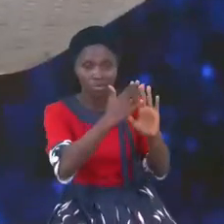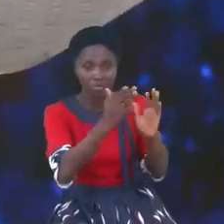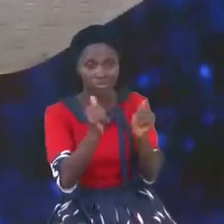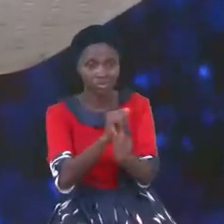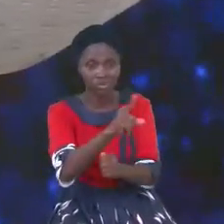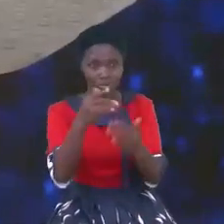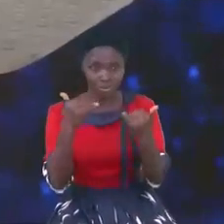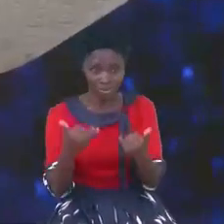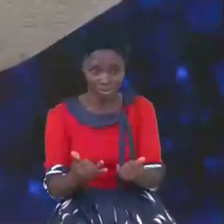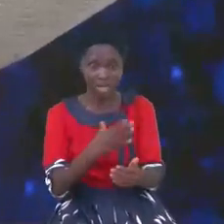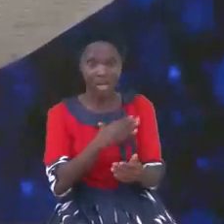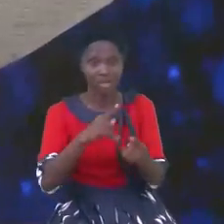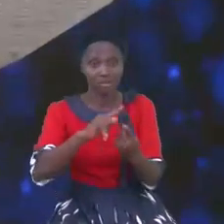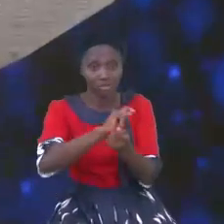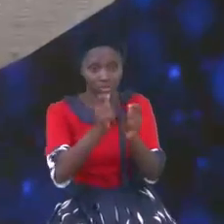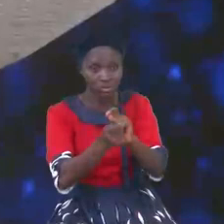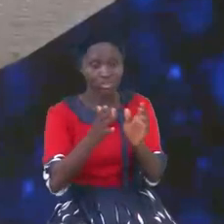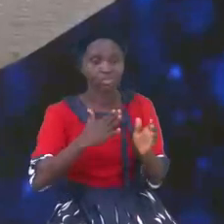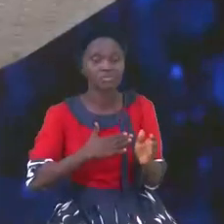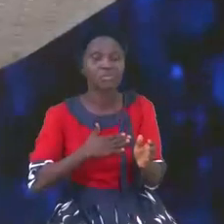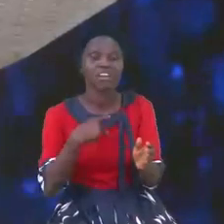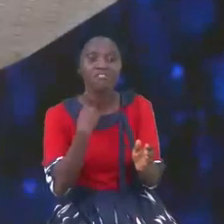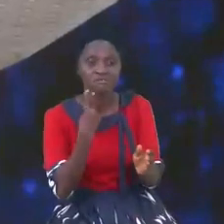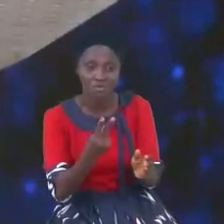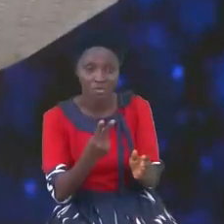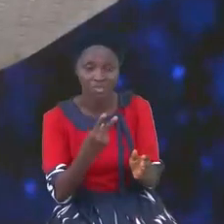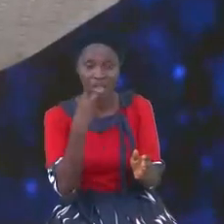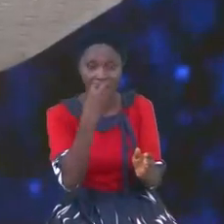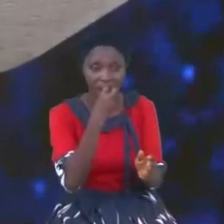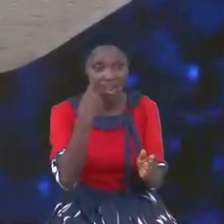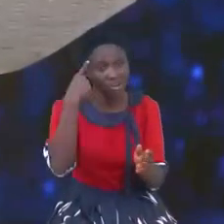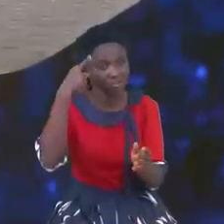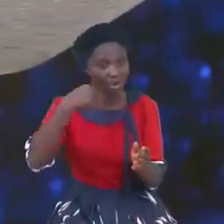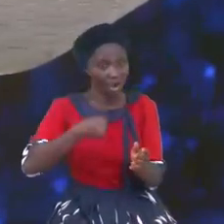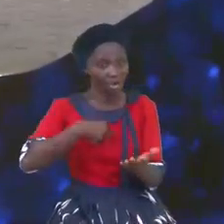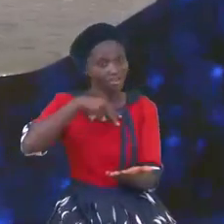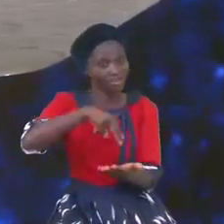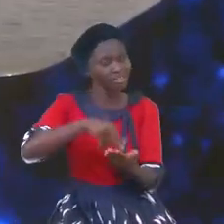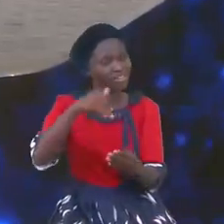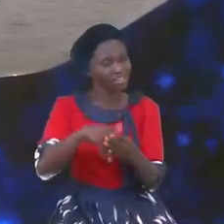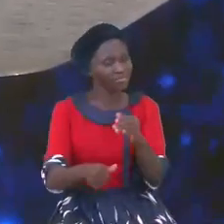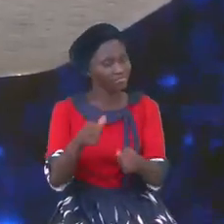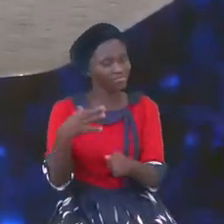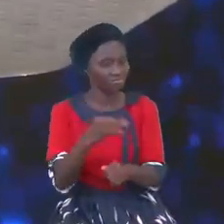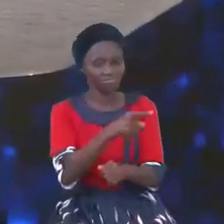de langage, car je suis dans l'inquiétude à votre sujet.